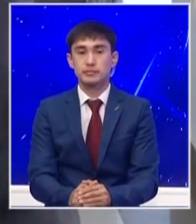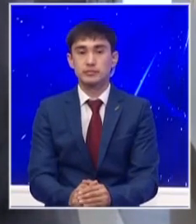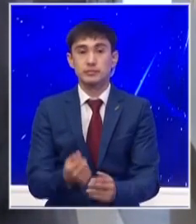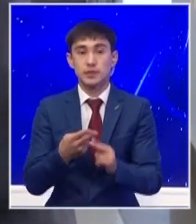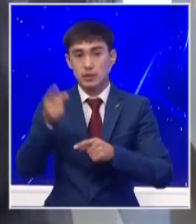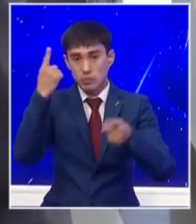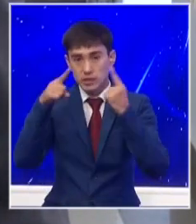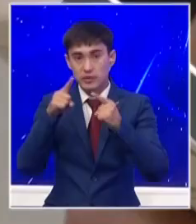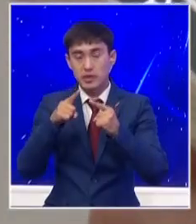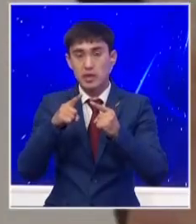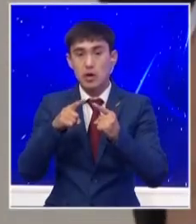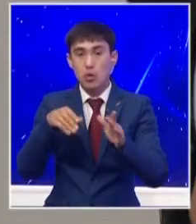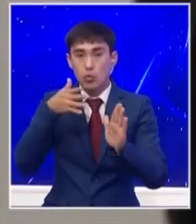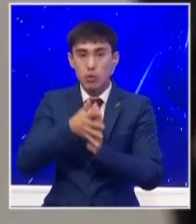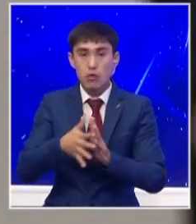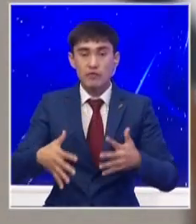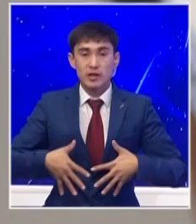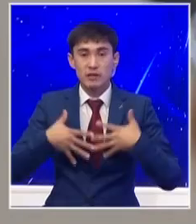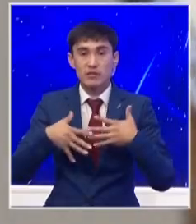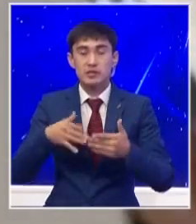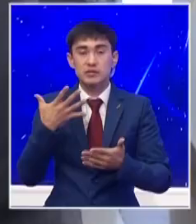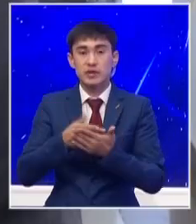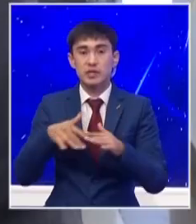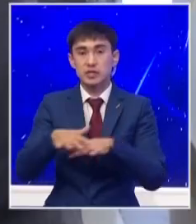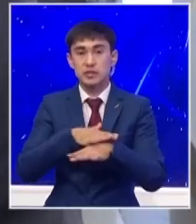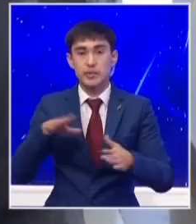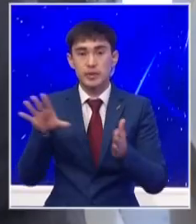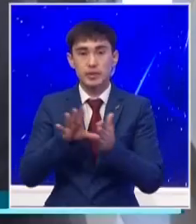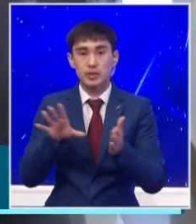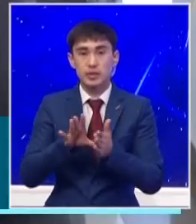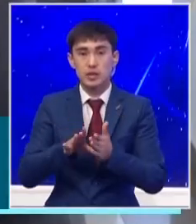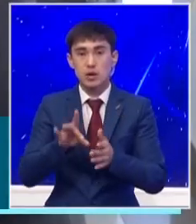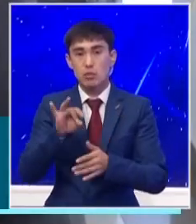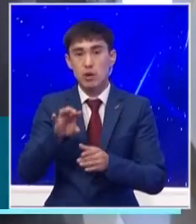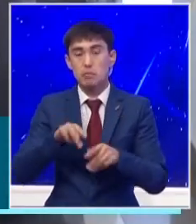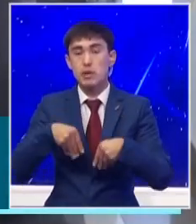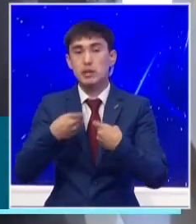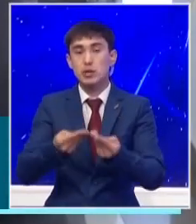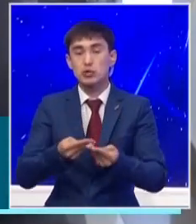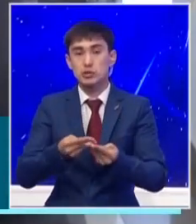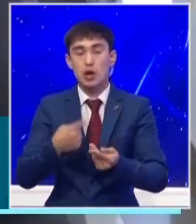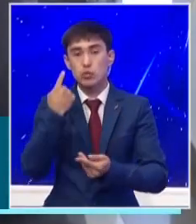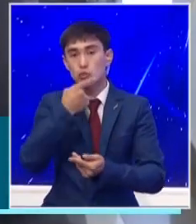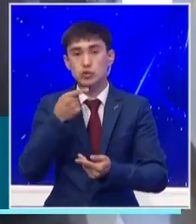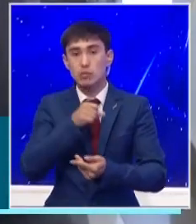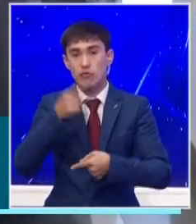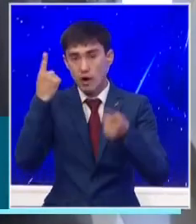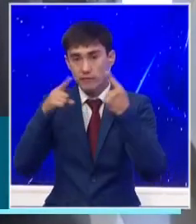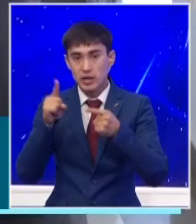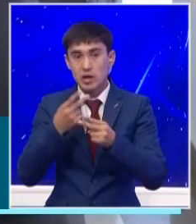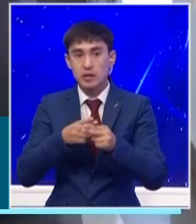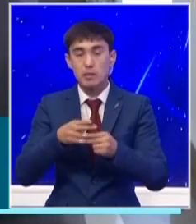Это произведение определенно глубоко вдохновило своих читателей. Энергия романа передается непосредственно от уст самого автора.